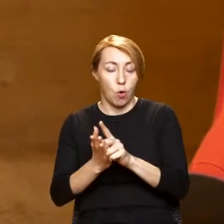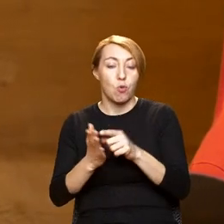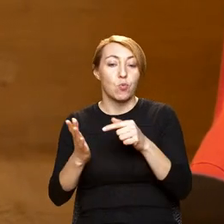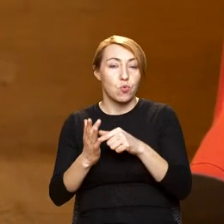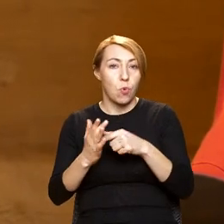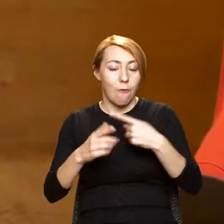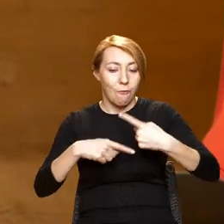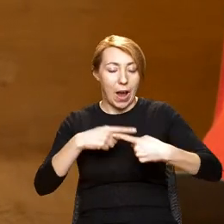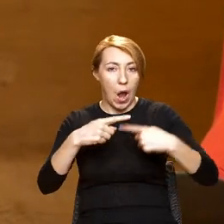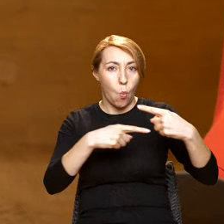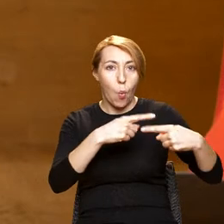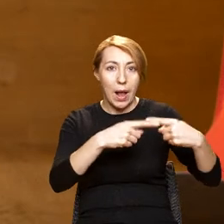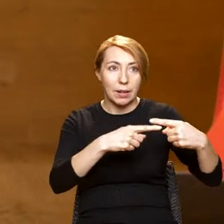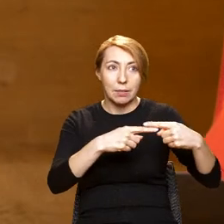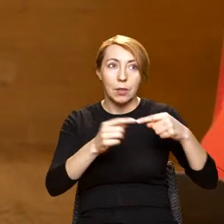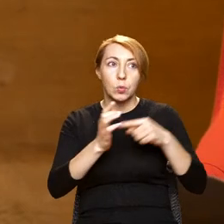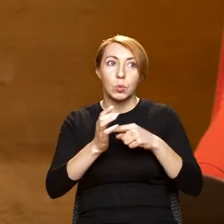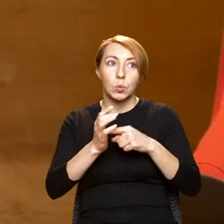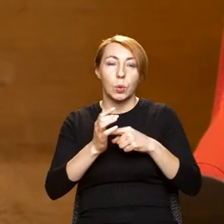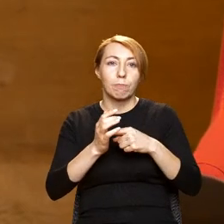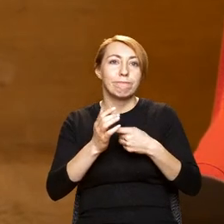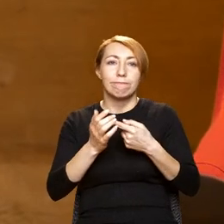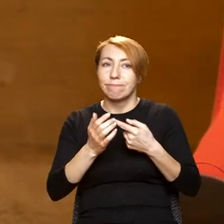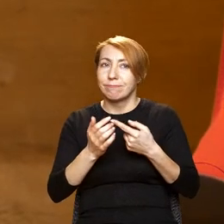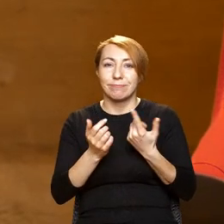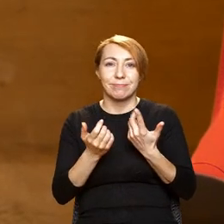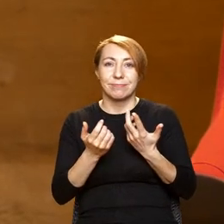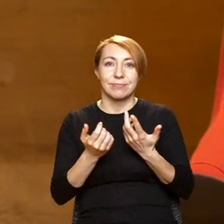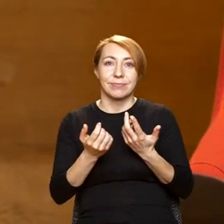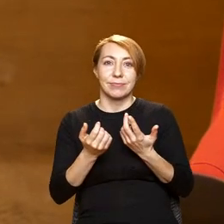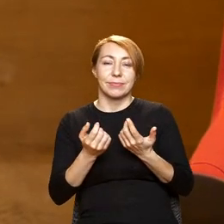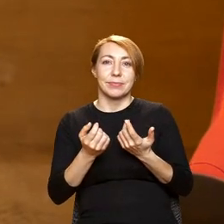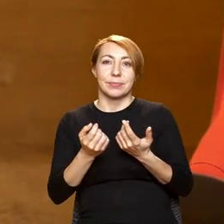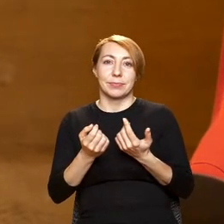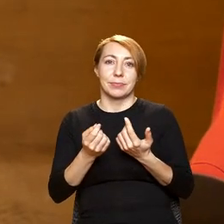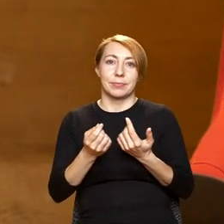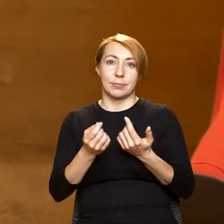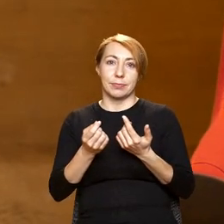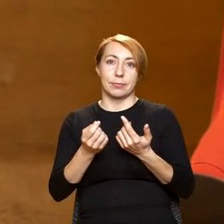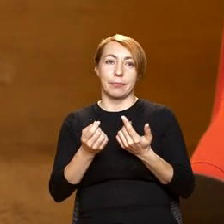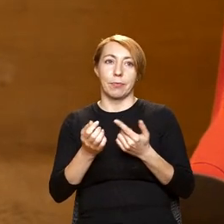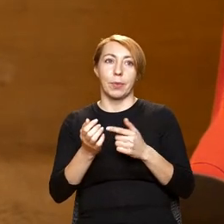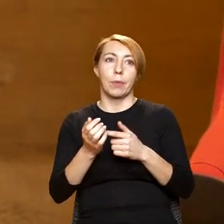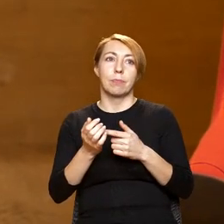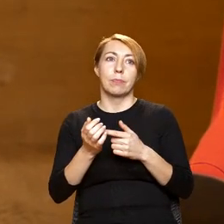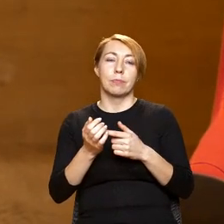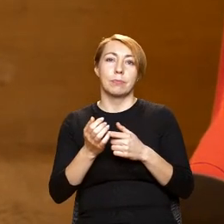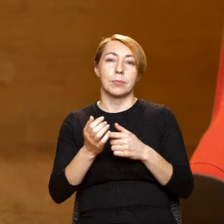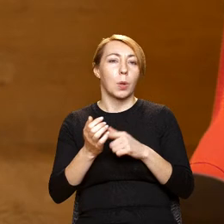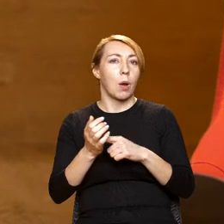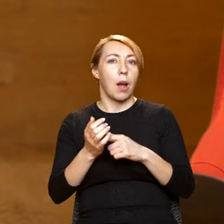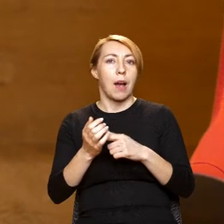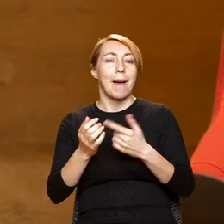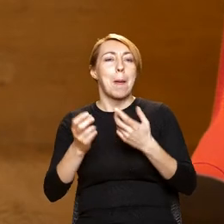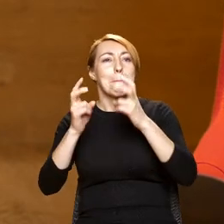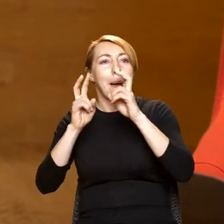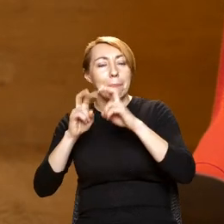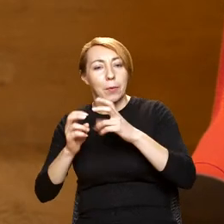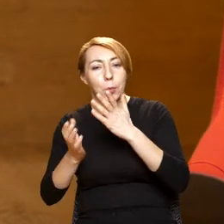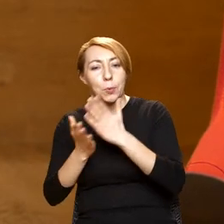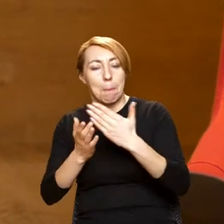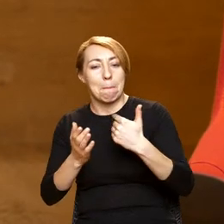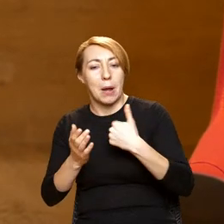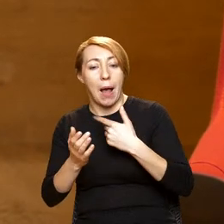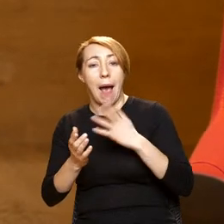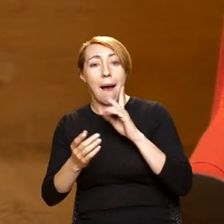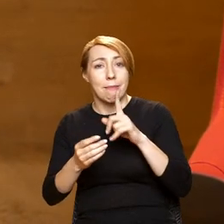te wałki były takim punktem, może niezwrotnym, bo te badania już były, ale